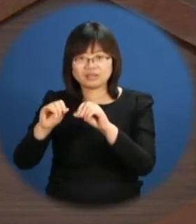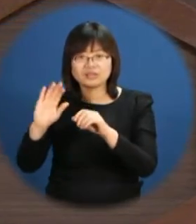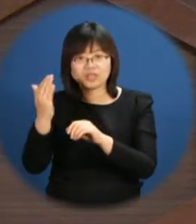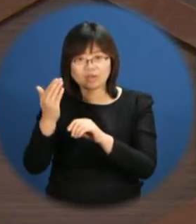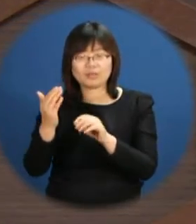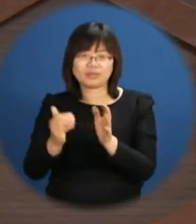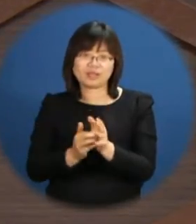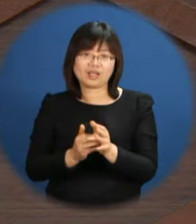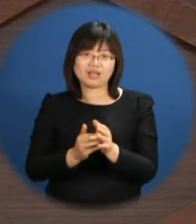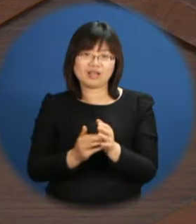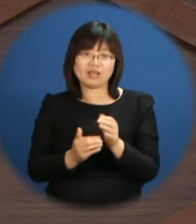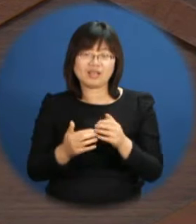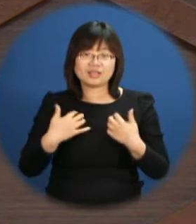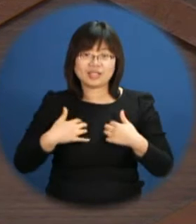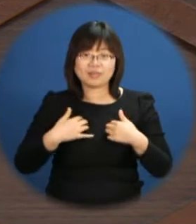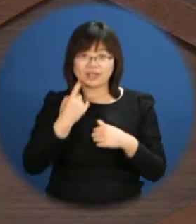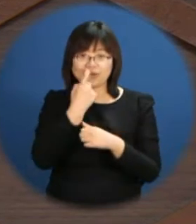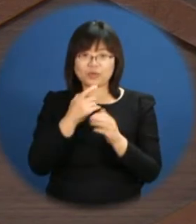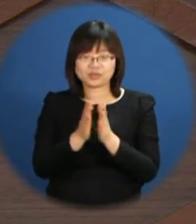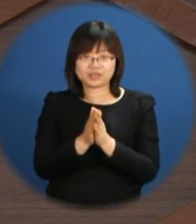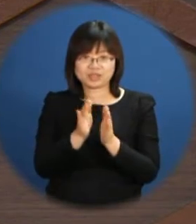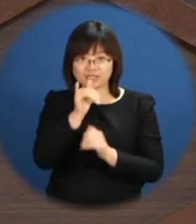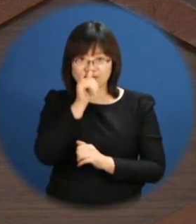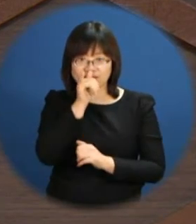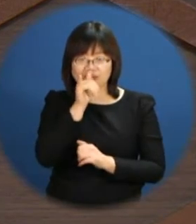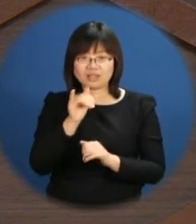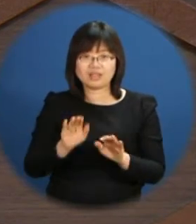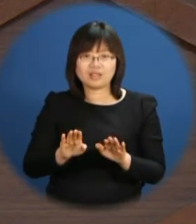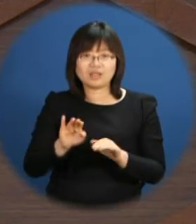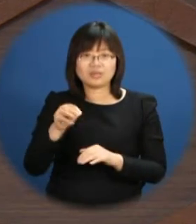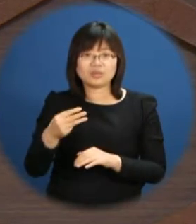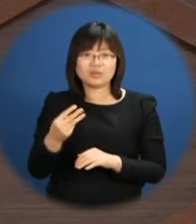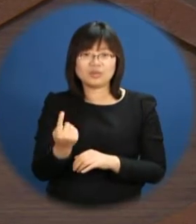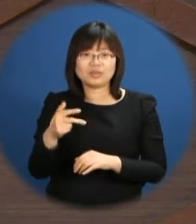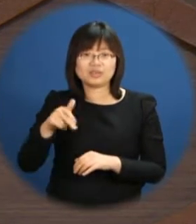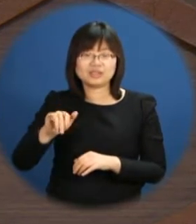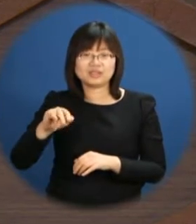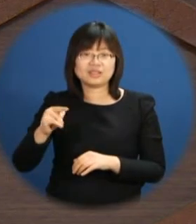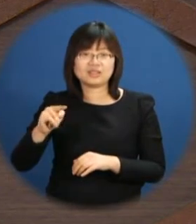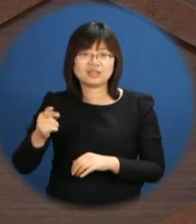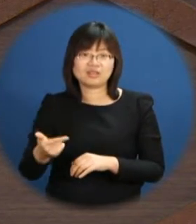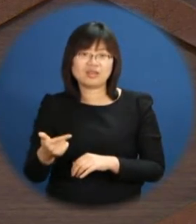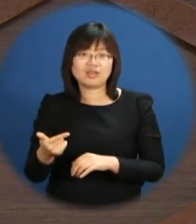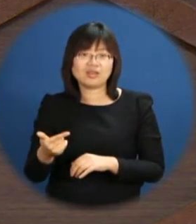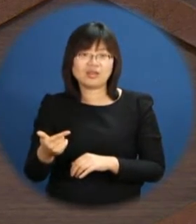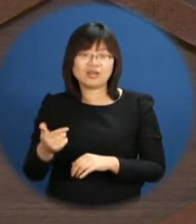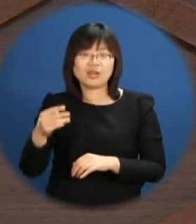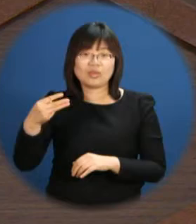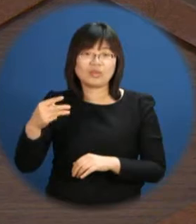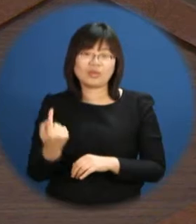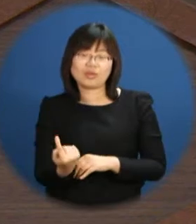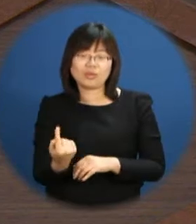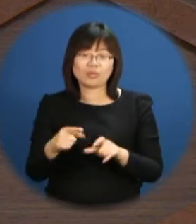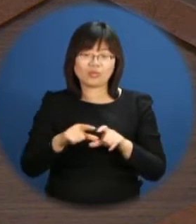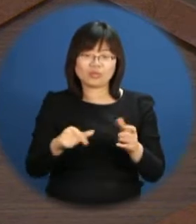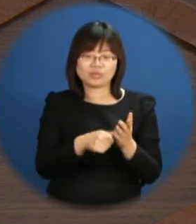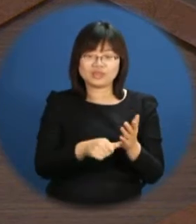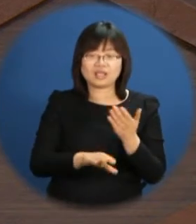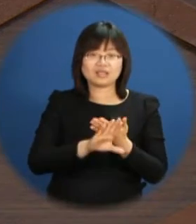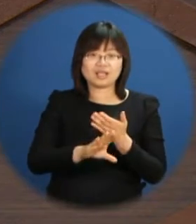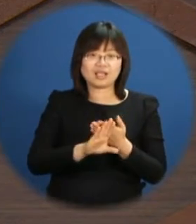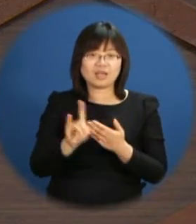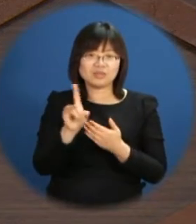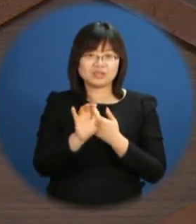그래서 이제 아주 재미있는 일원이 시작되는데 2+2 스톤 이란 것은 보통 우리가 얘기하는 물질 하고는 달랐습니다